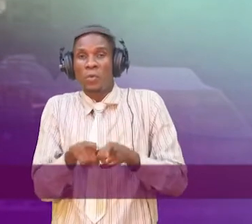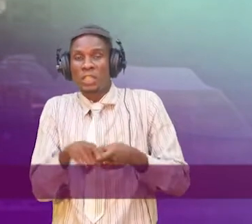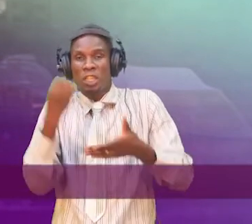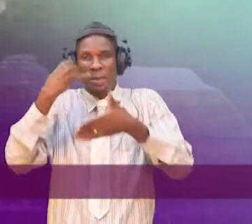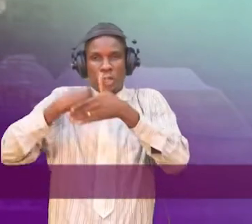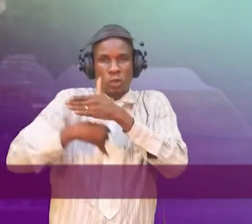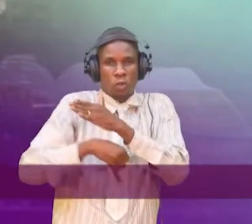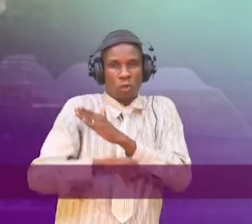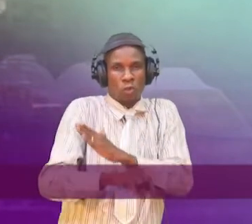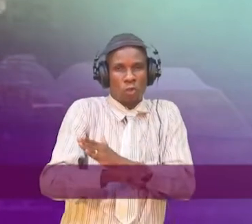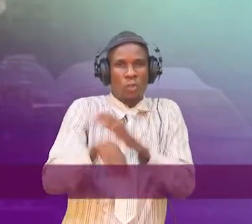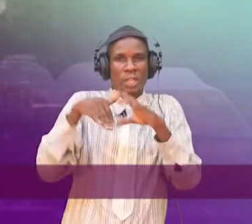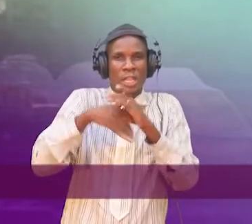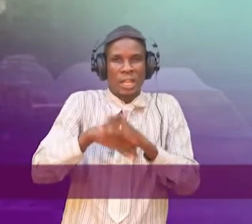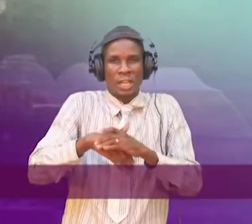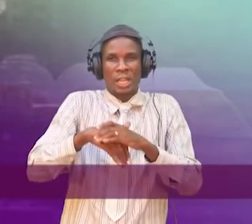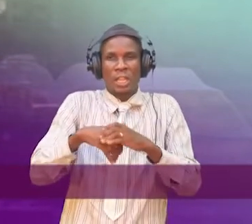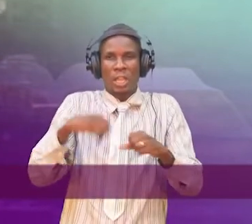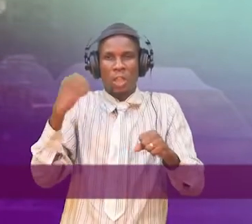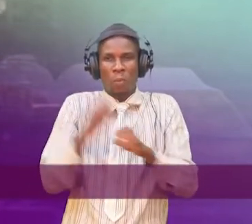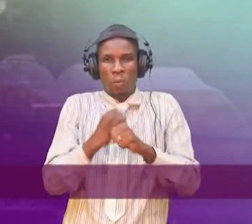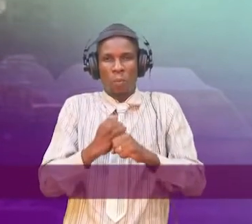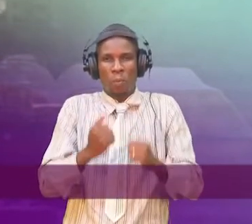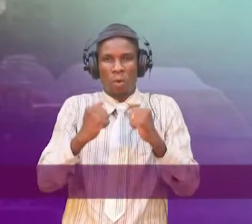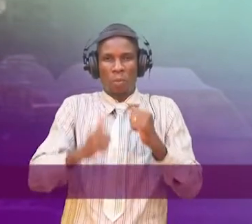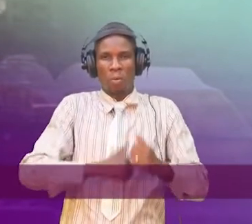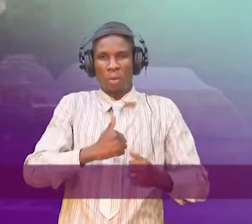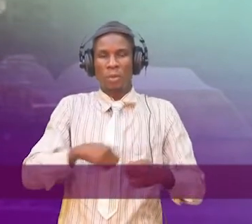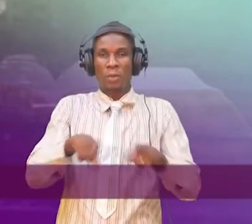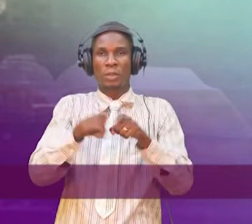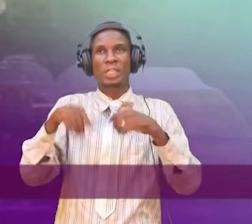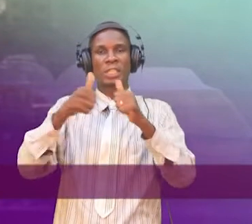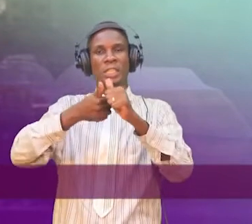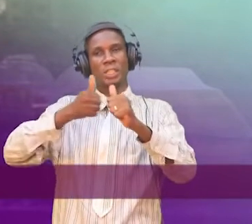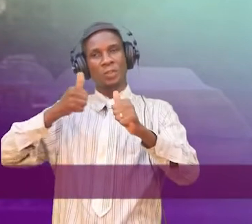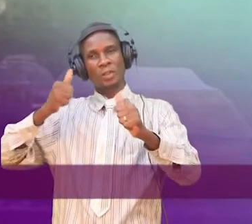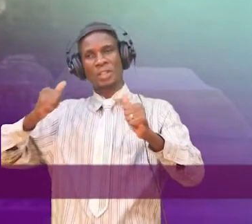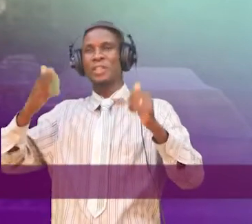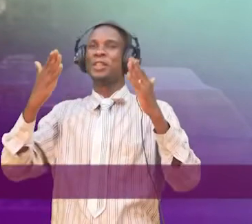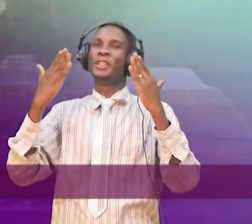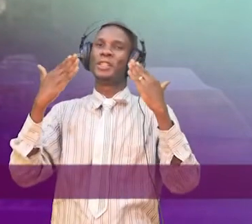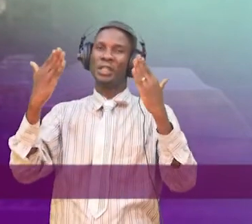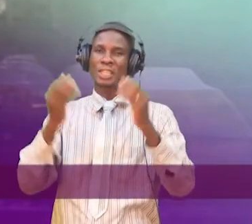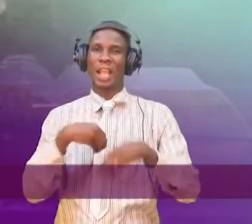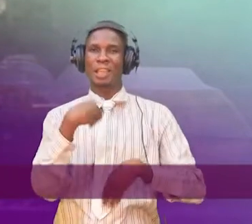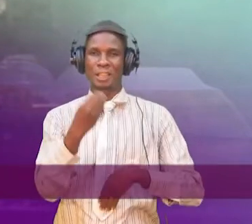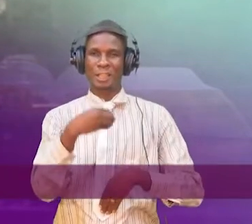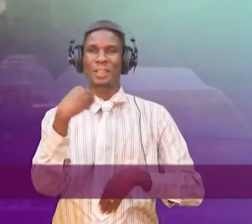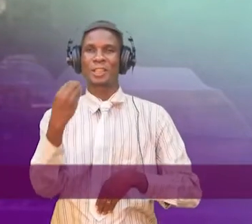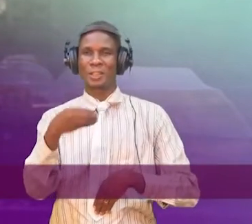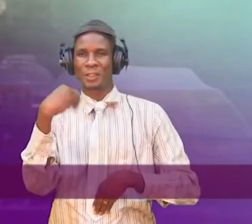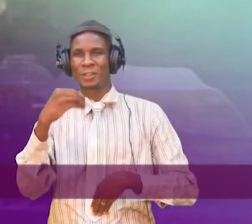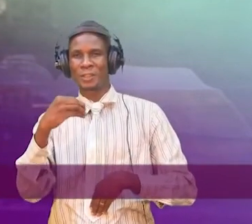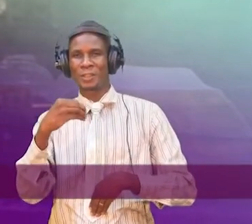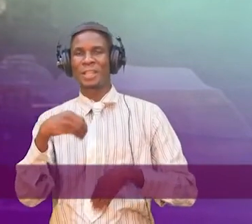ndenge sengeli. Mpe wana bazali komizi ndisa nakati ya bokasi na bango moko. Bazali kokende musika